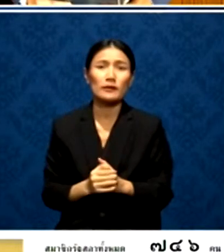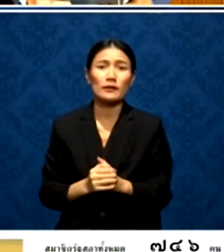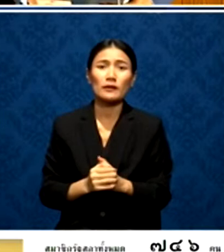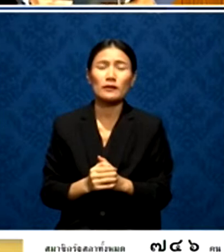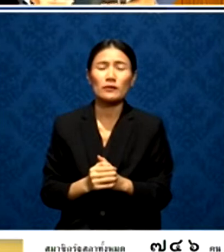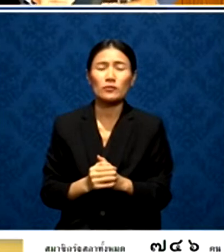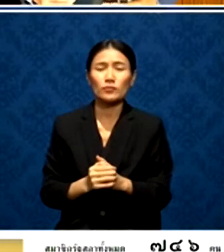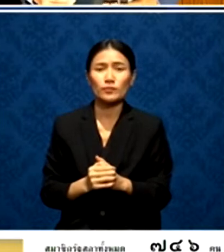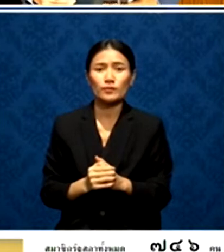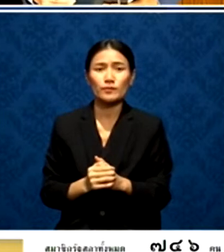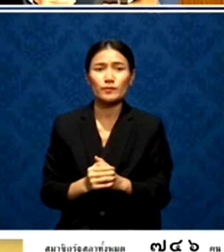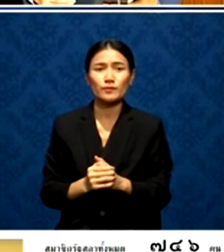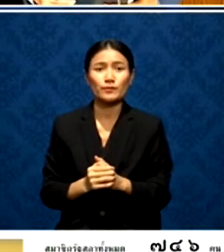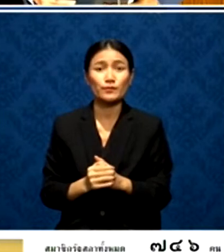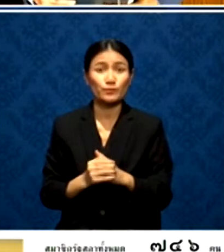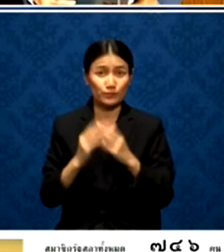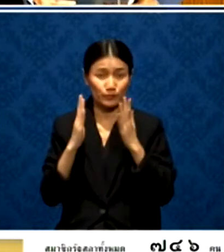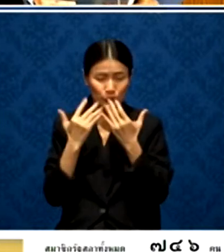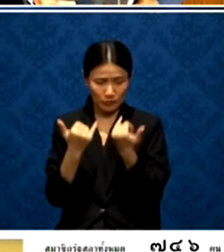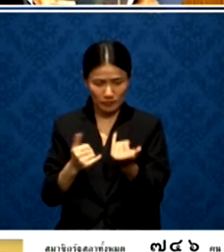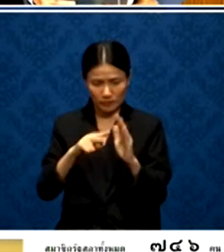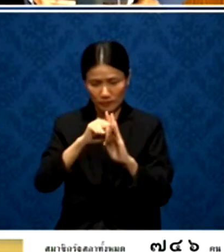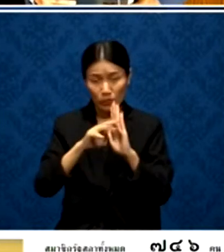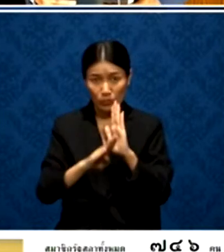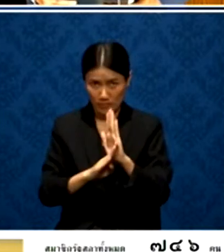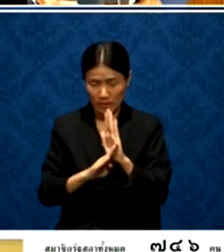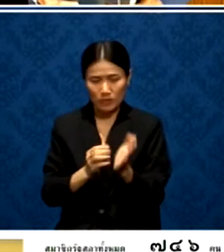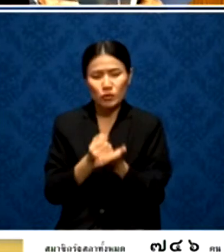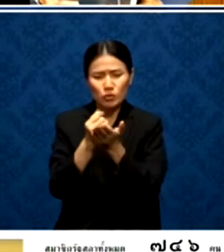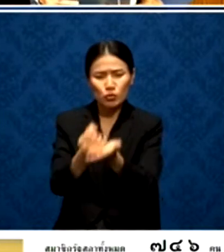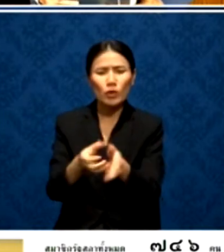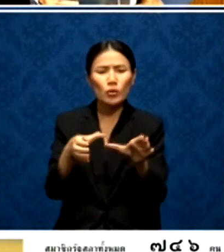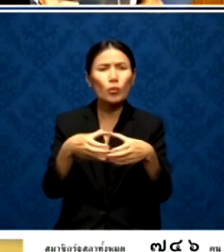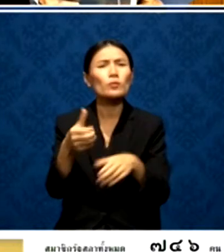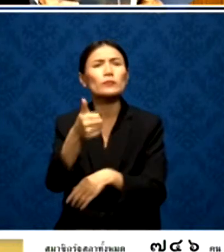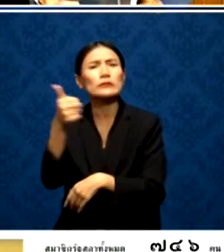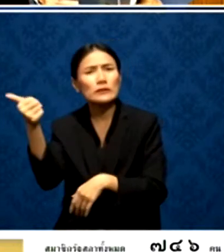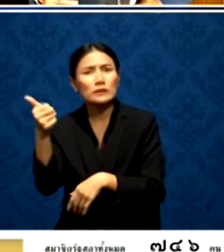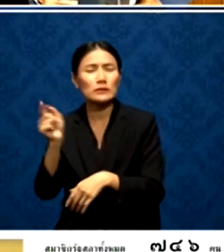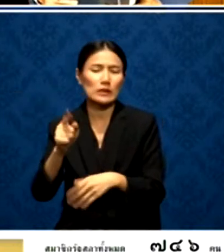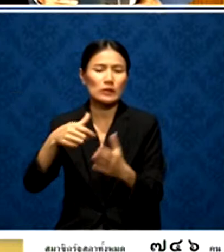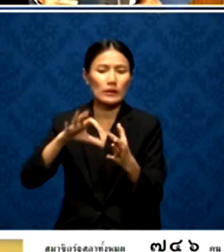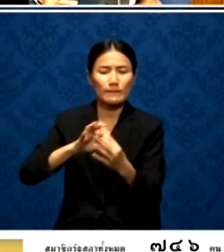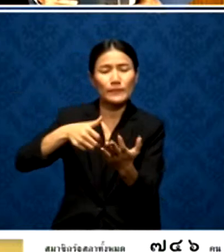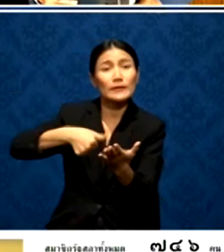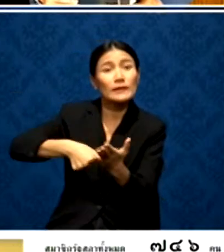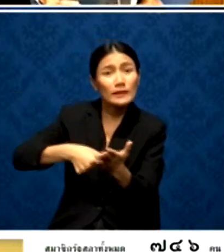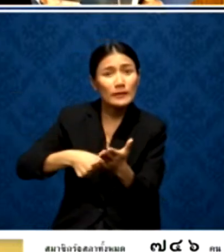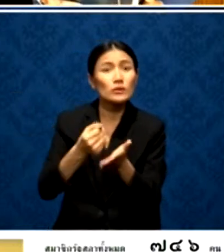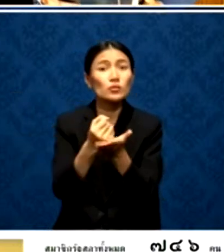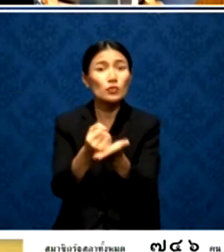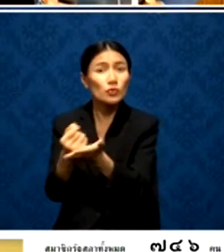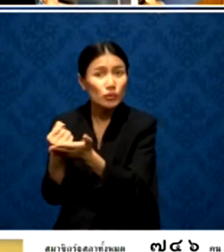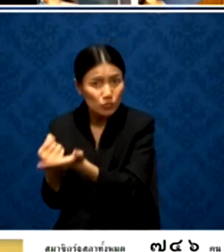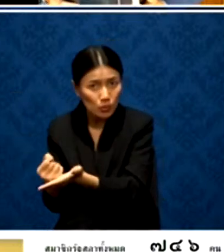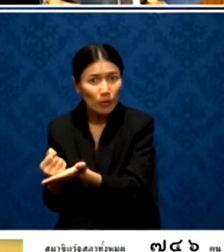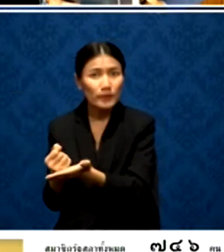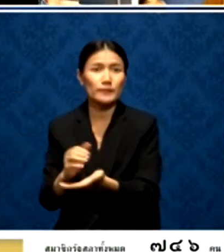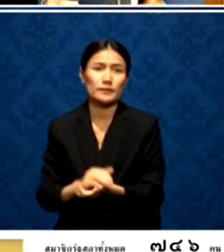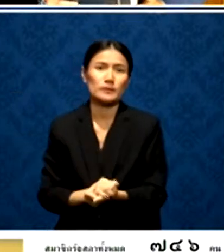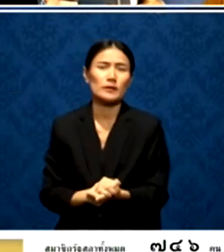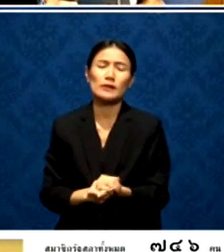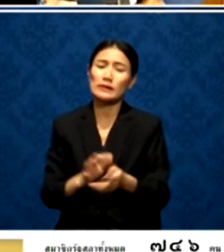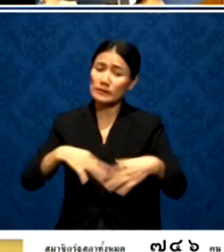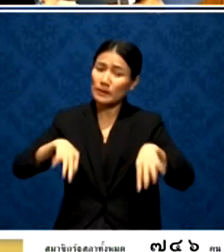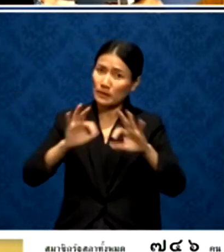จะมีมาตรการในการแก้ไขปัญหาหนี้สินของกลุ่มอื่นๆภายใต้ปรัชญาที่จะไม่ขัดต่อวินัยทาง